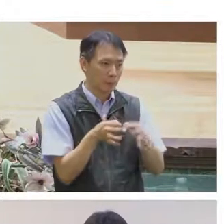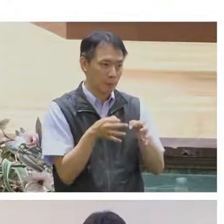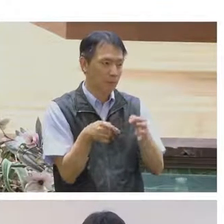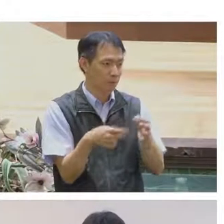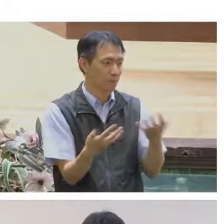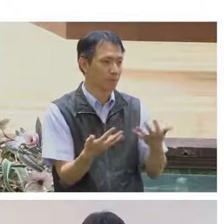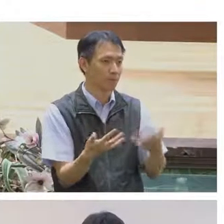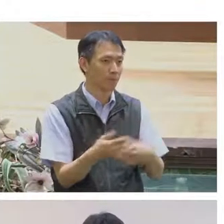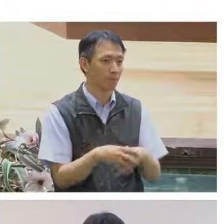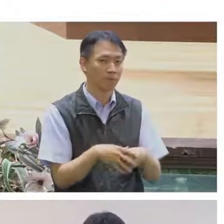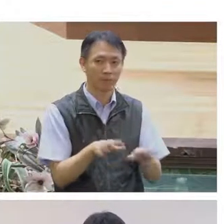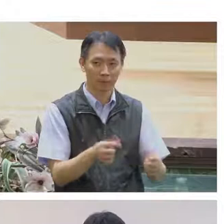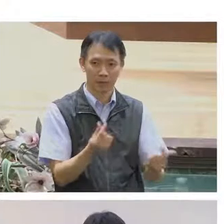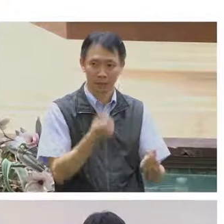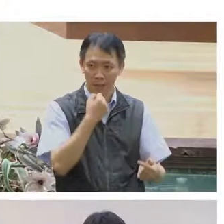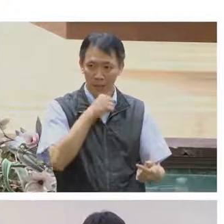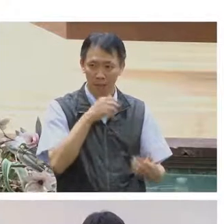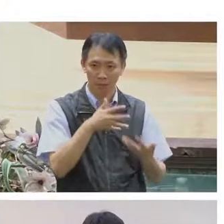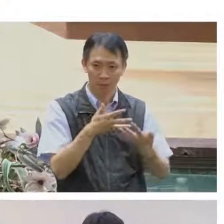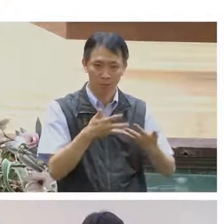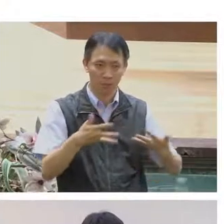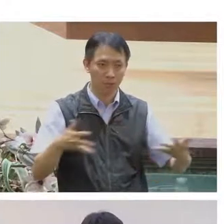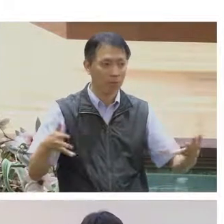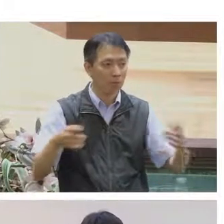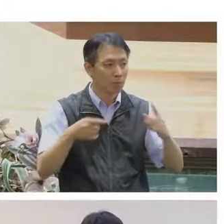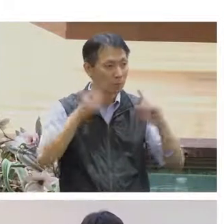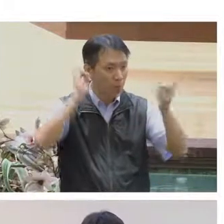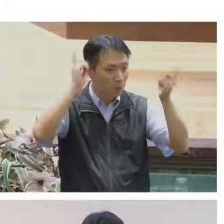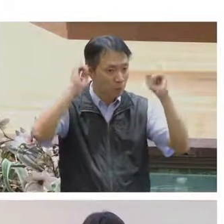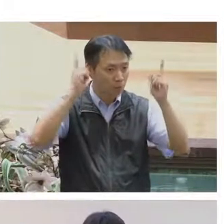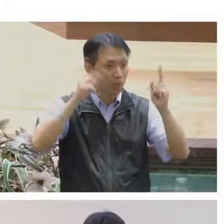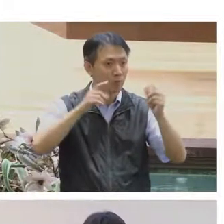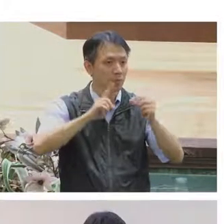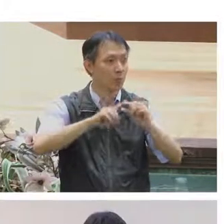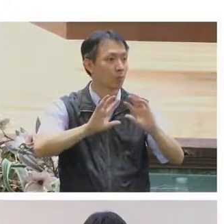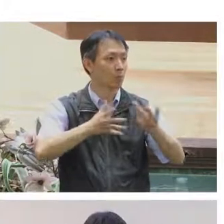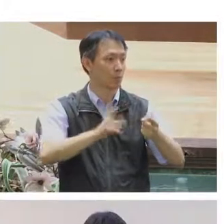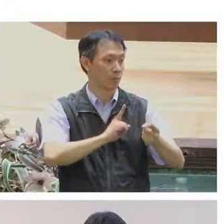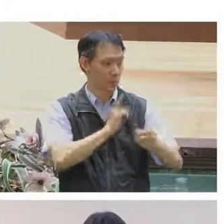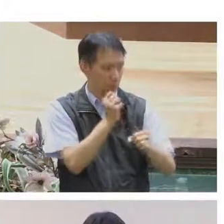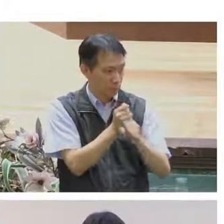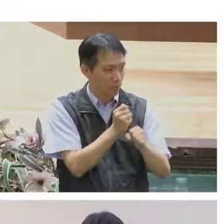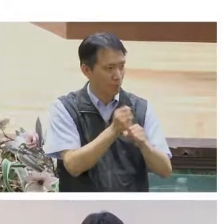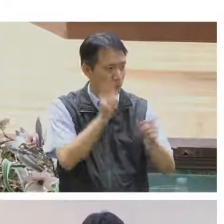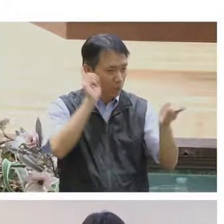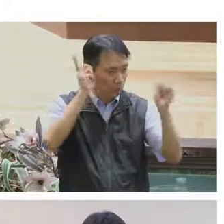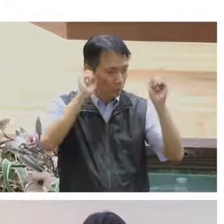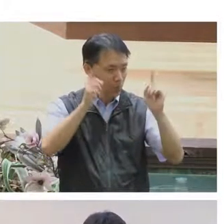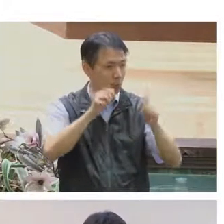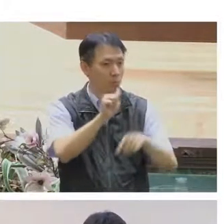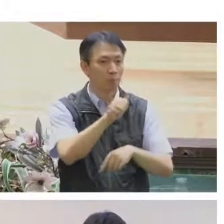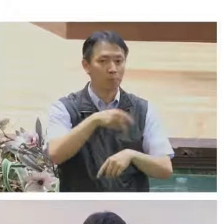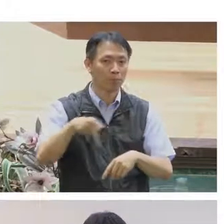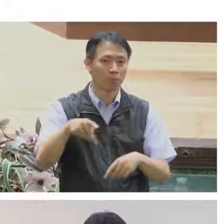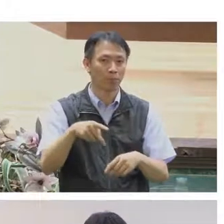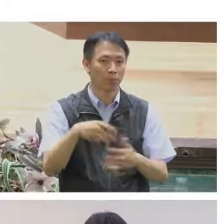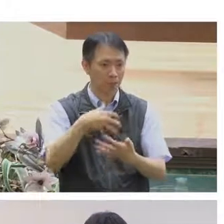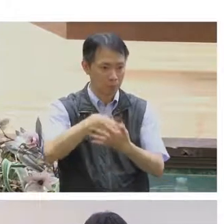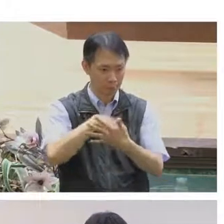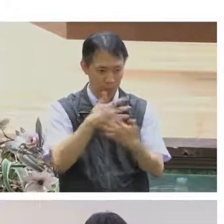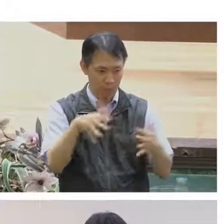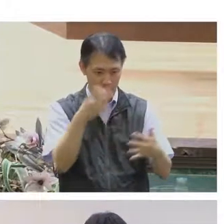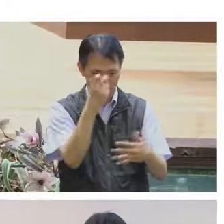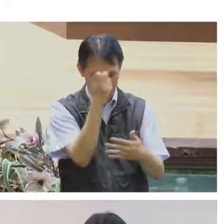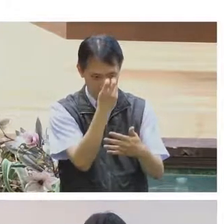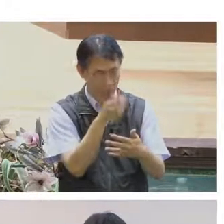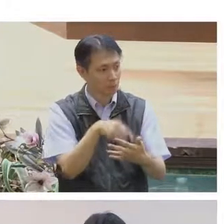行了。比如说以台湾最近来讲，就是很多的游戏，尤其是中国厂商制作或是经营的游戏，它都会有很多的言论审查机制直接